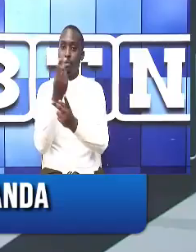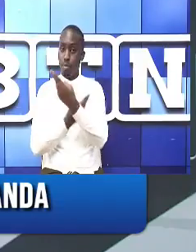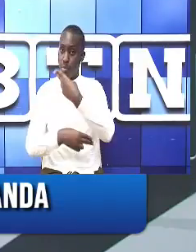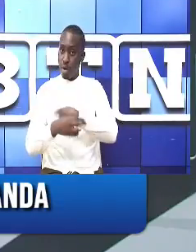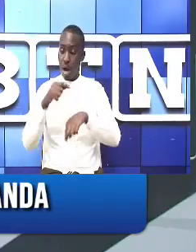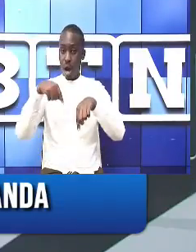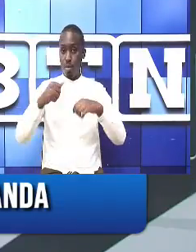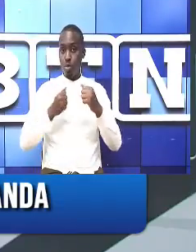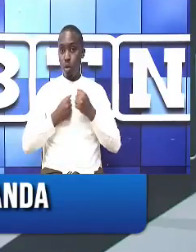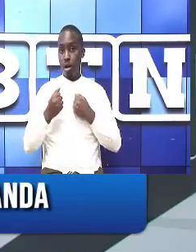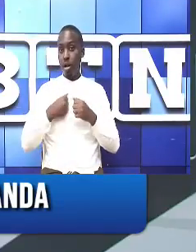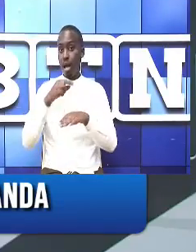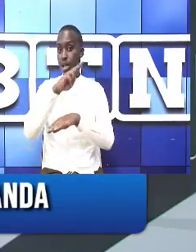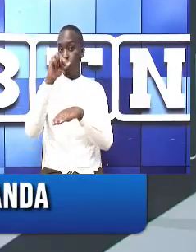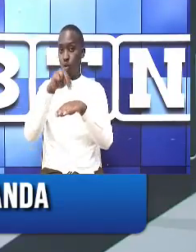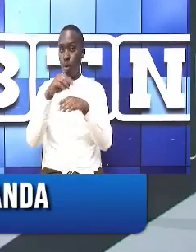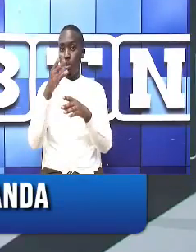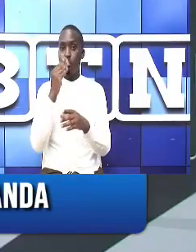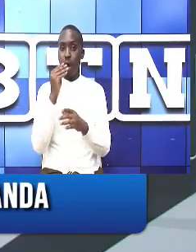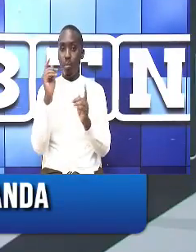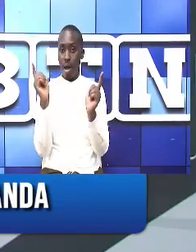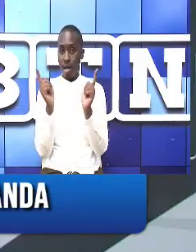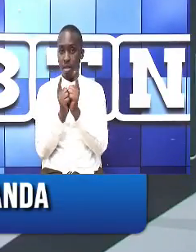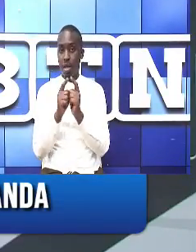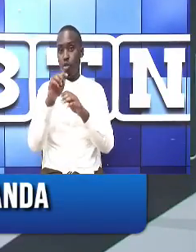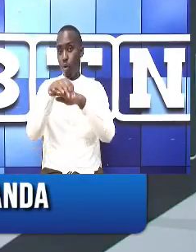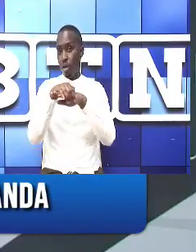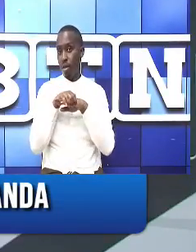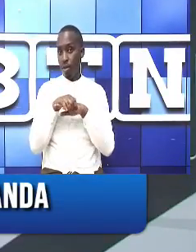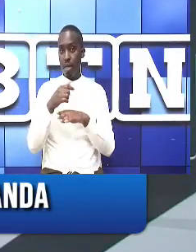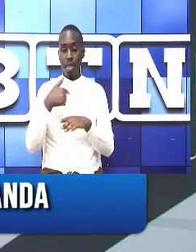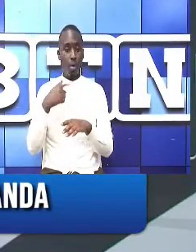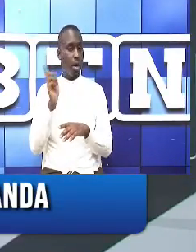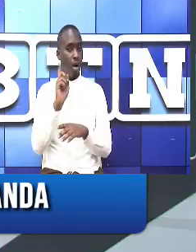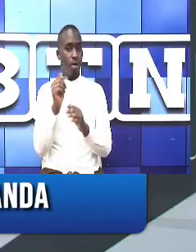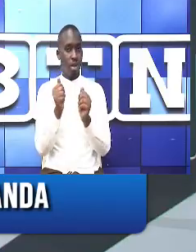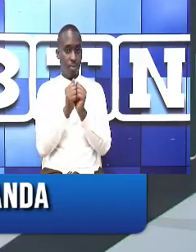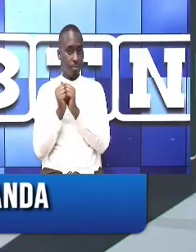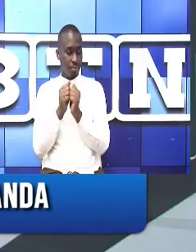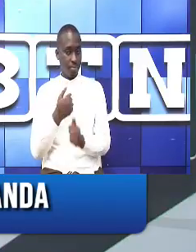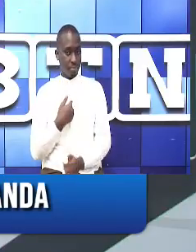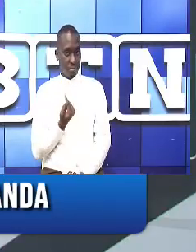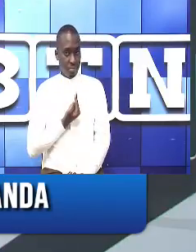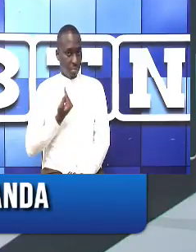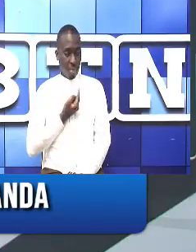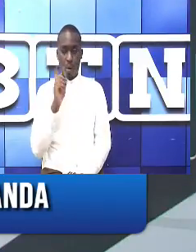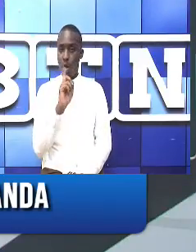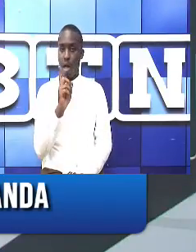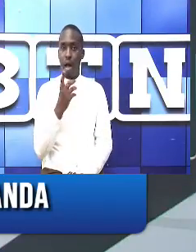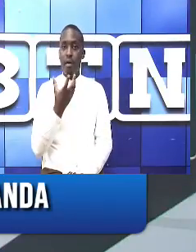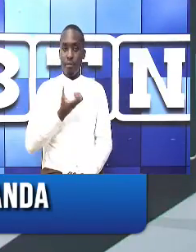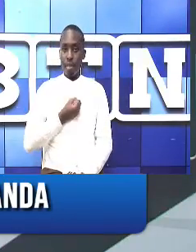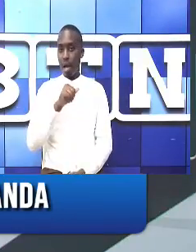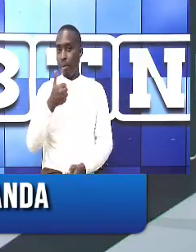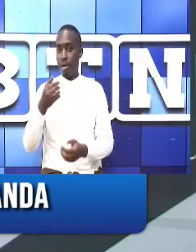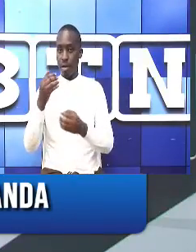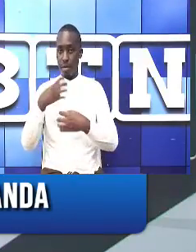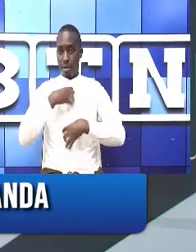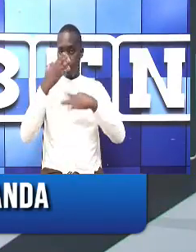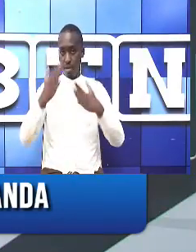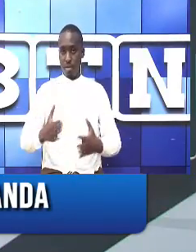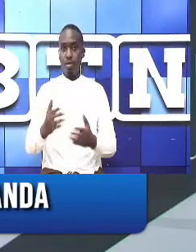mu Rwanda NIDOR mu magambo ahinnye y'icyongereza ntabwo ndi buze kuba ndi njyenyine rero mfite abatumirwa turi kumwe hano muri studio bari buze